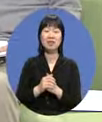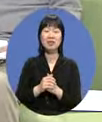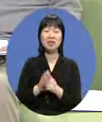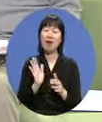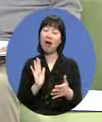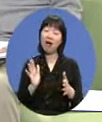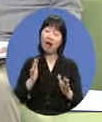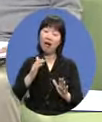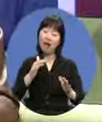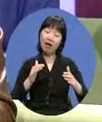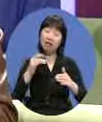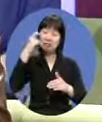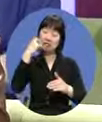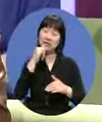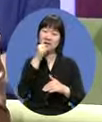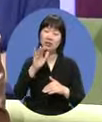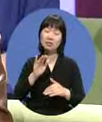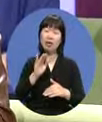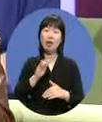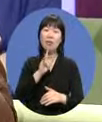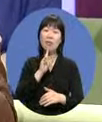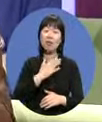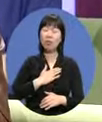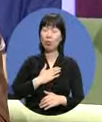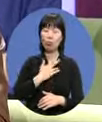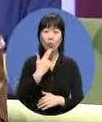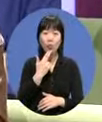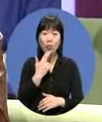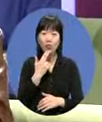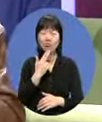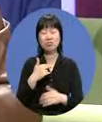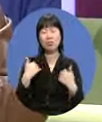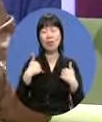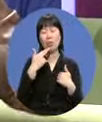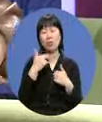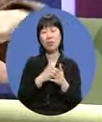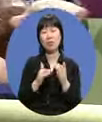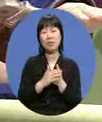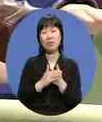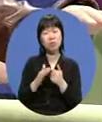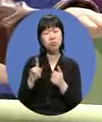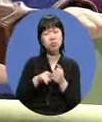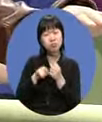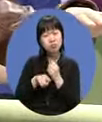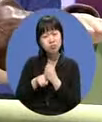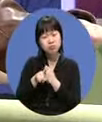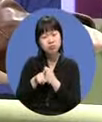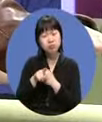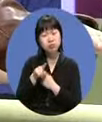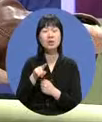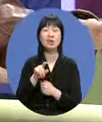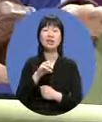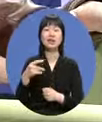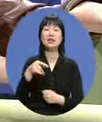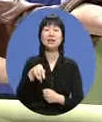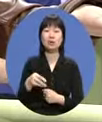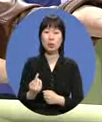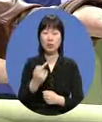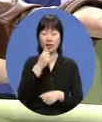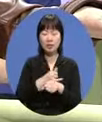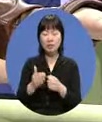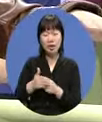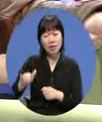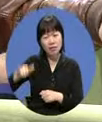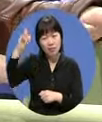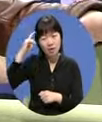있어요. 근데 말이라는 건 감정이입이 없으면 재미가 없거든요. 그렇죠. 그래서 이제 그게 무슨 뜻이냐 의도라는 게 감정이니까 컸다는